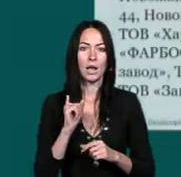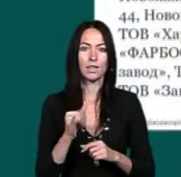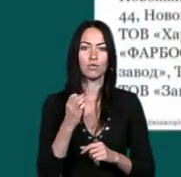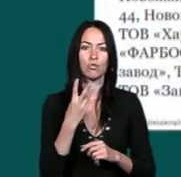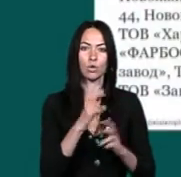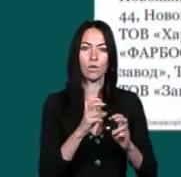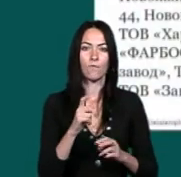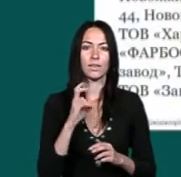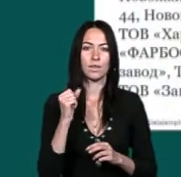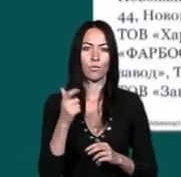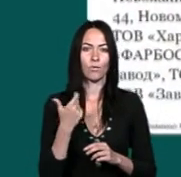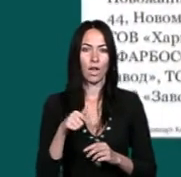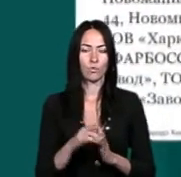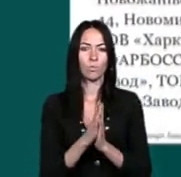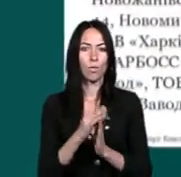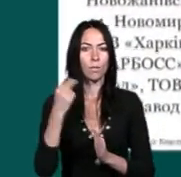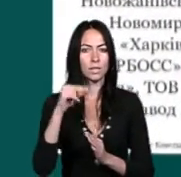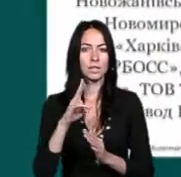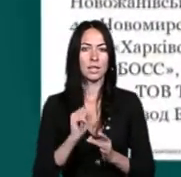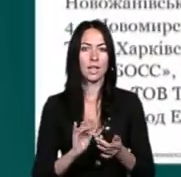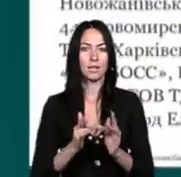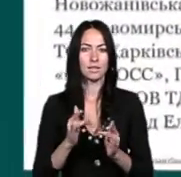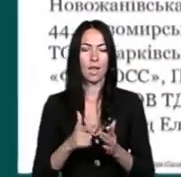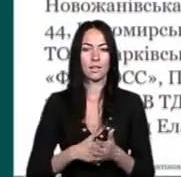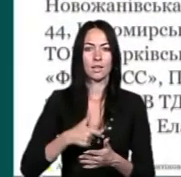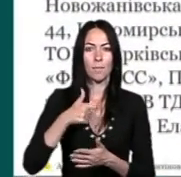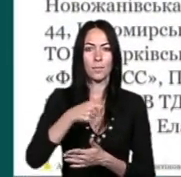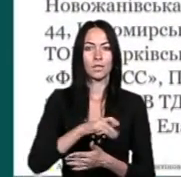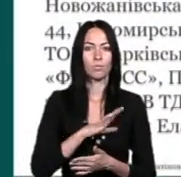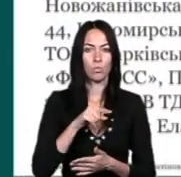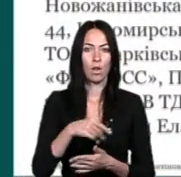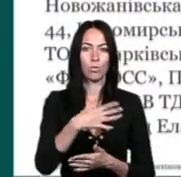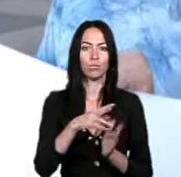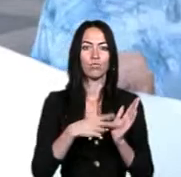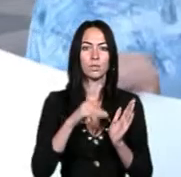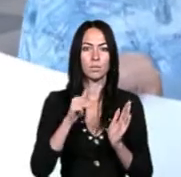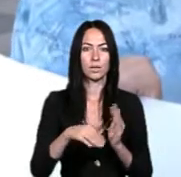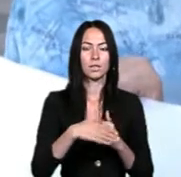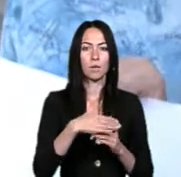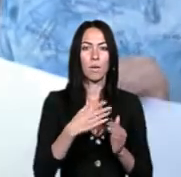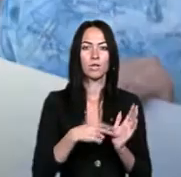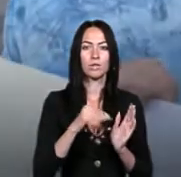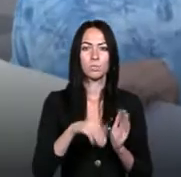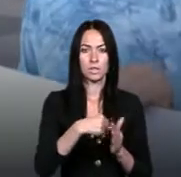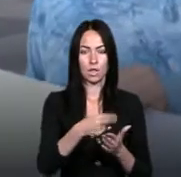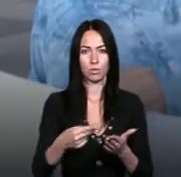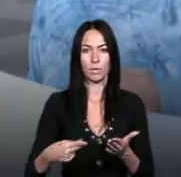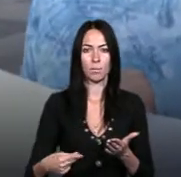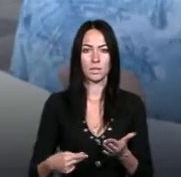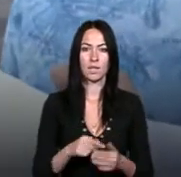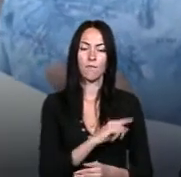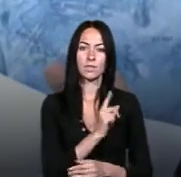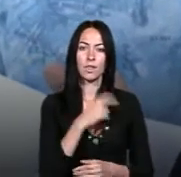На сайті глави держави зареєстрована петиція. Вона зібрала майже 7 тисяч підписів. Сильно воняє,